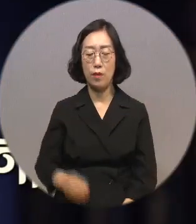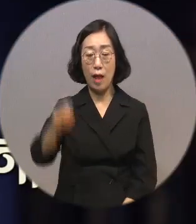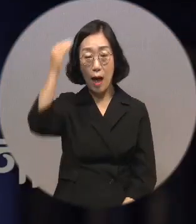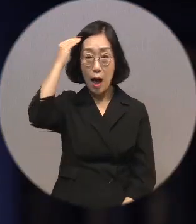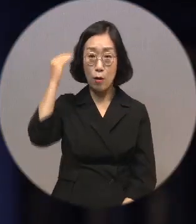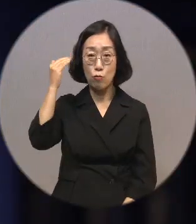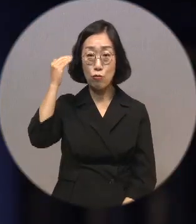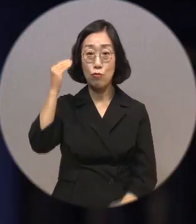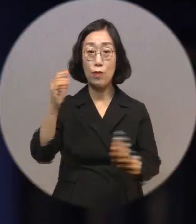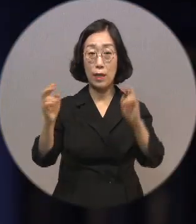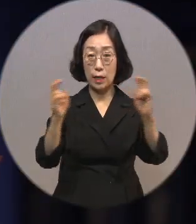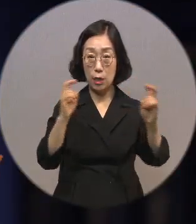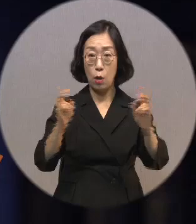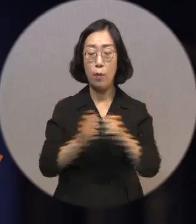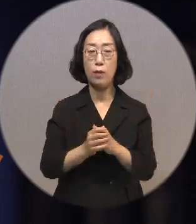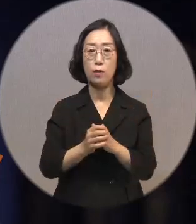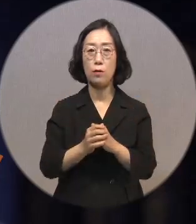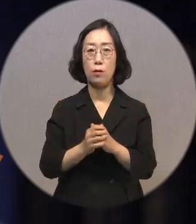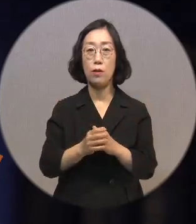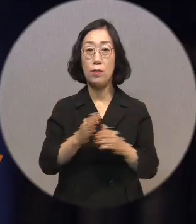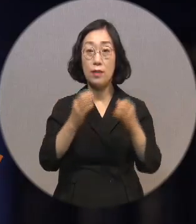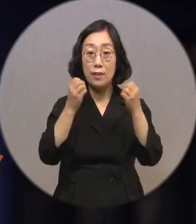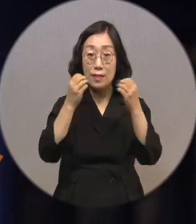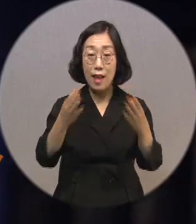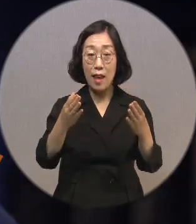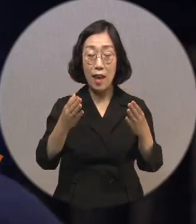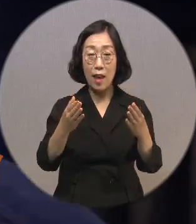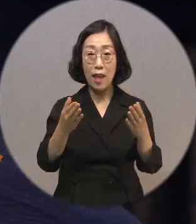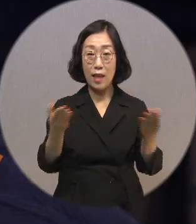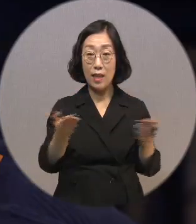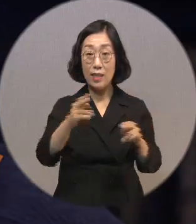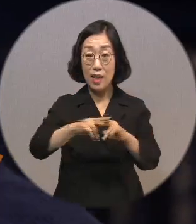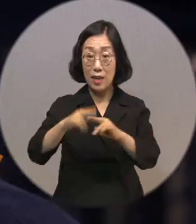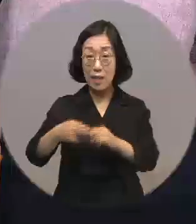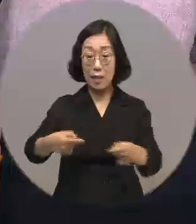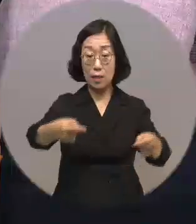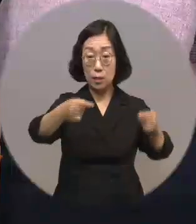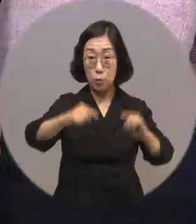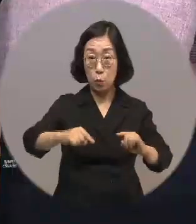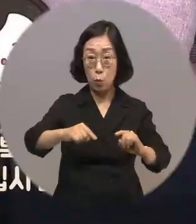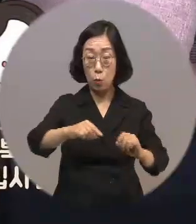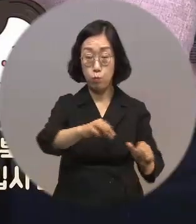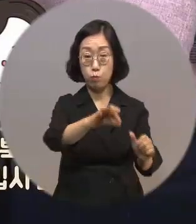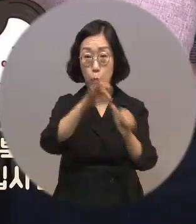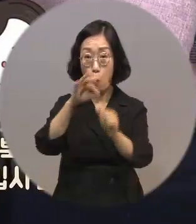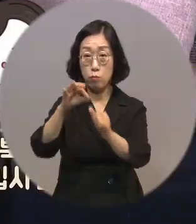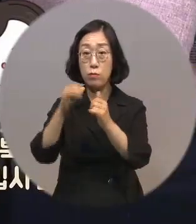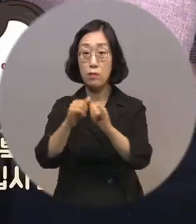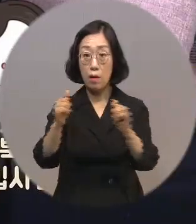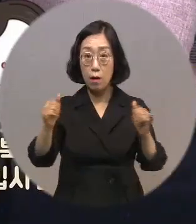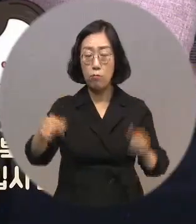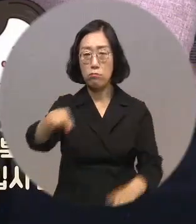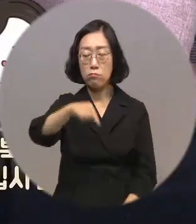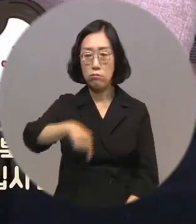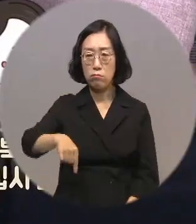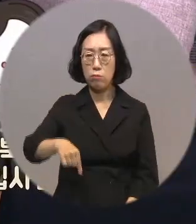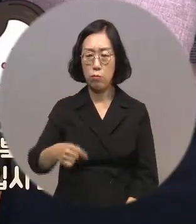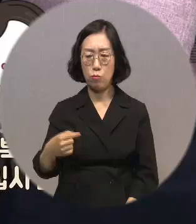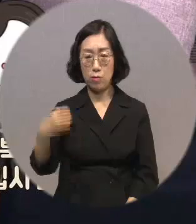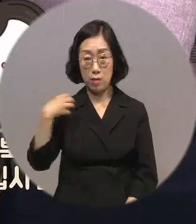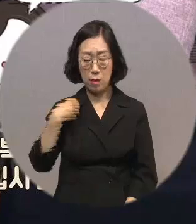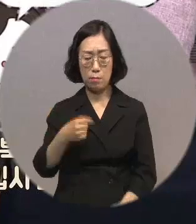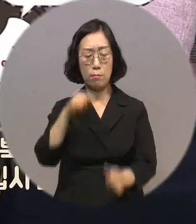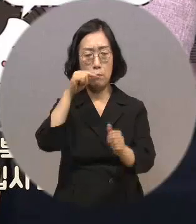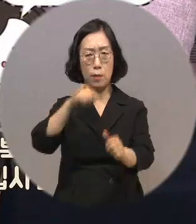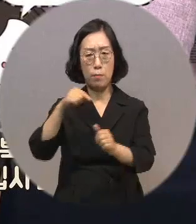기업에서 신입사원은 다 어려울 수 있잖아요. 그런데 뭔가 그 남한 매니저가 위에 사람 지적을 했는데